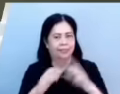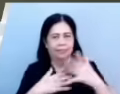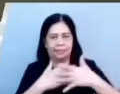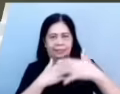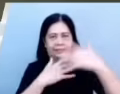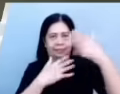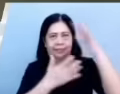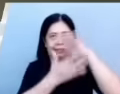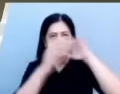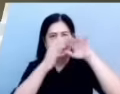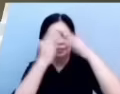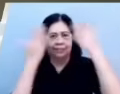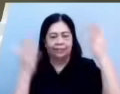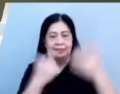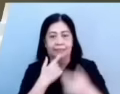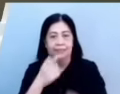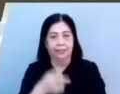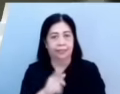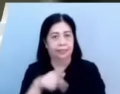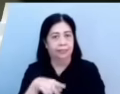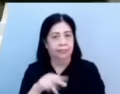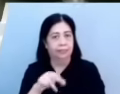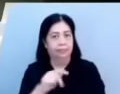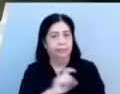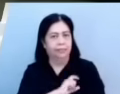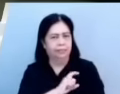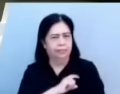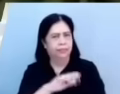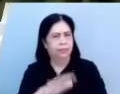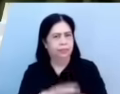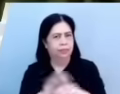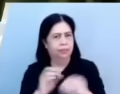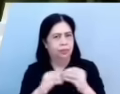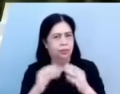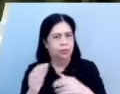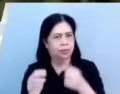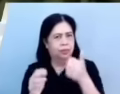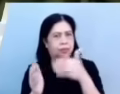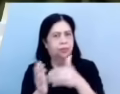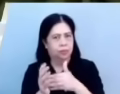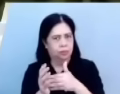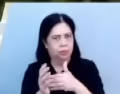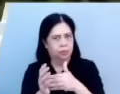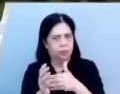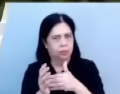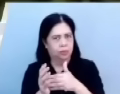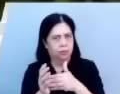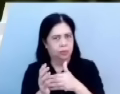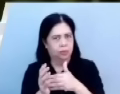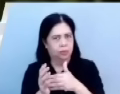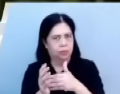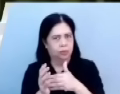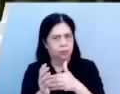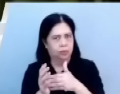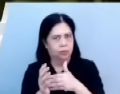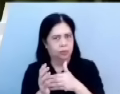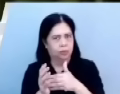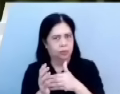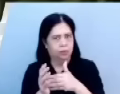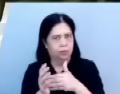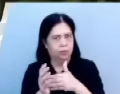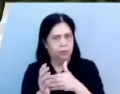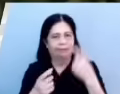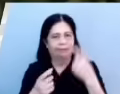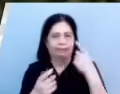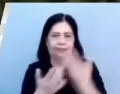kalangitan. Ayon sa tala ng PNP, umabot sa mahigit 10,000 na katao ang nakisaya at inabangan ang fireworks display para sa New